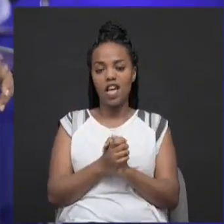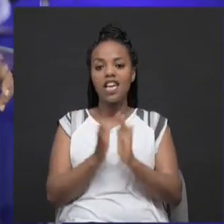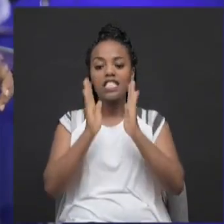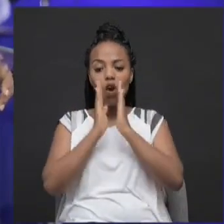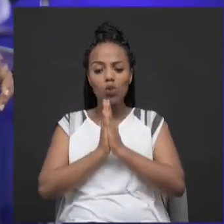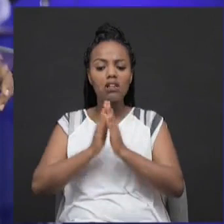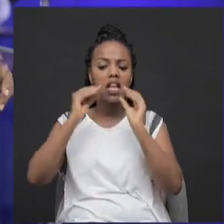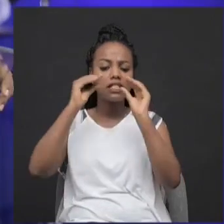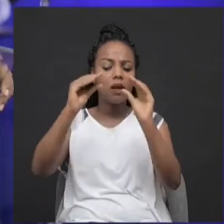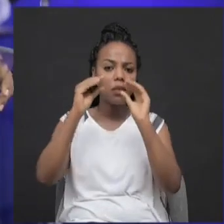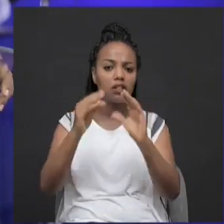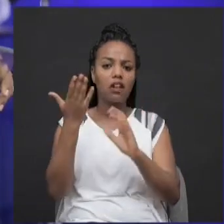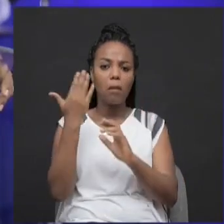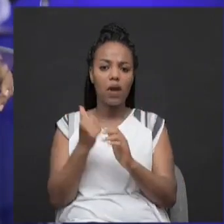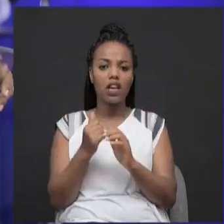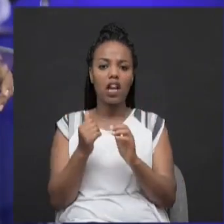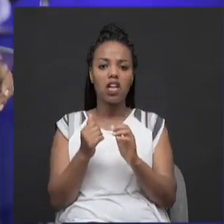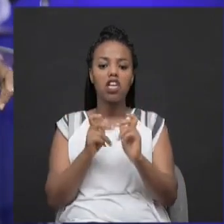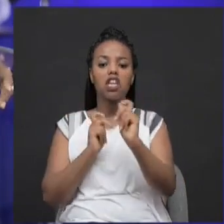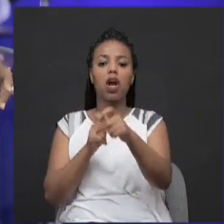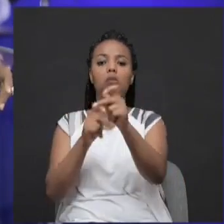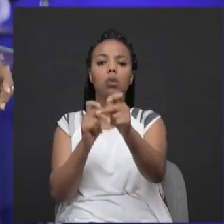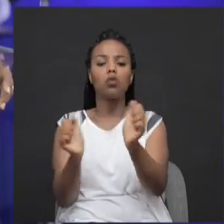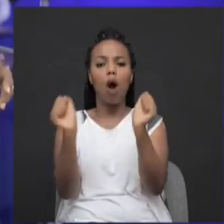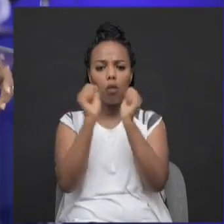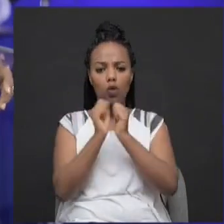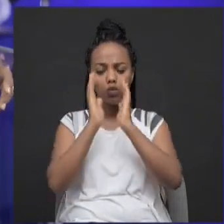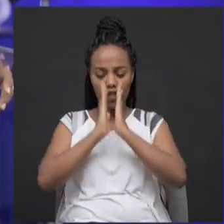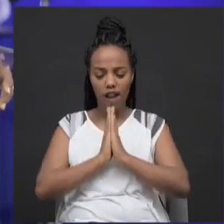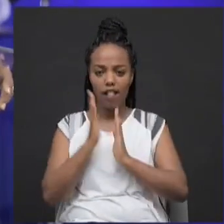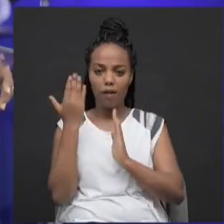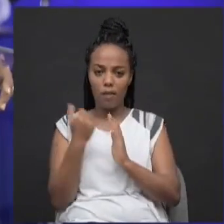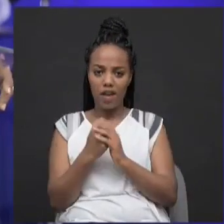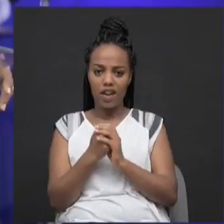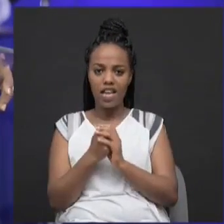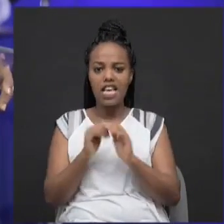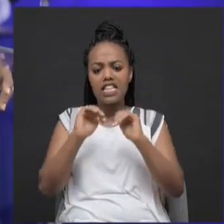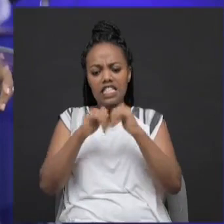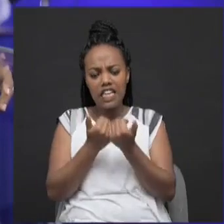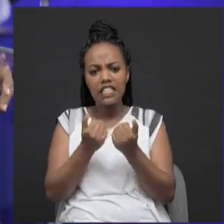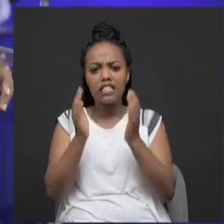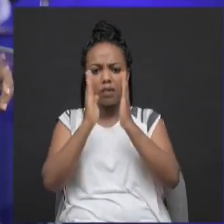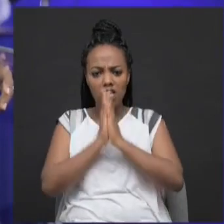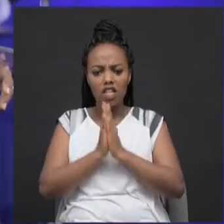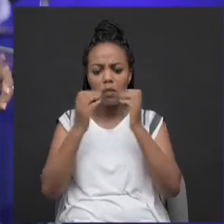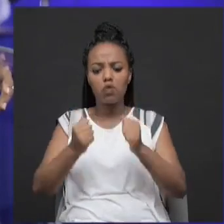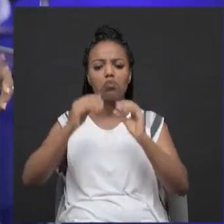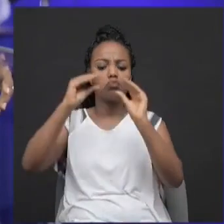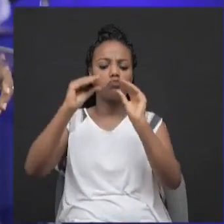ጸሎትን ያስተምራቸዋል፣ ደቀመዛሙርቱን አብሯቸው ይጸልያል፣ እንዴት እንደሚጸልዩ